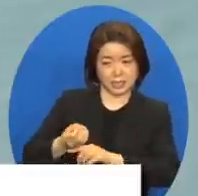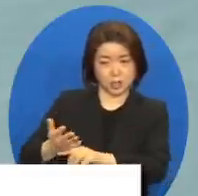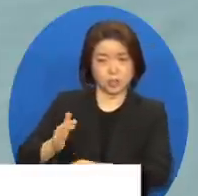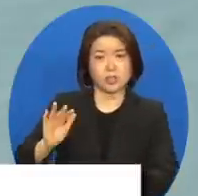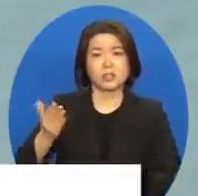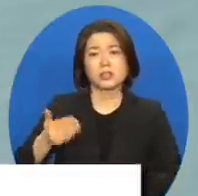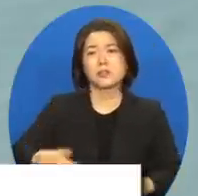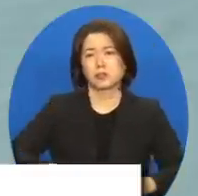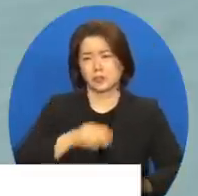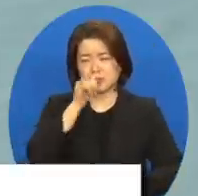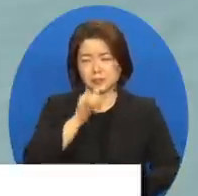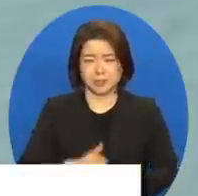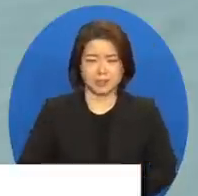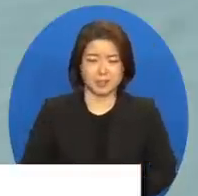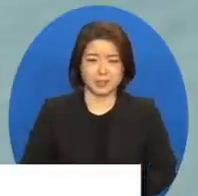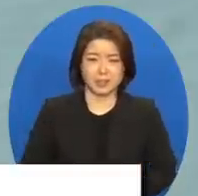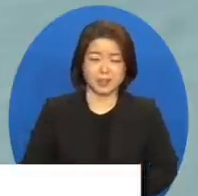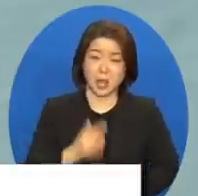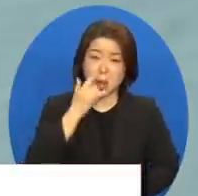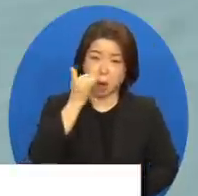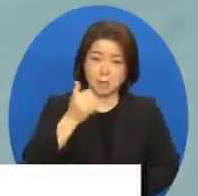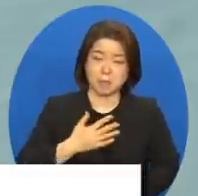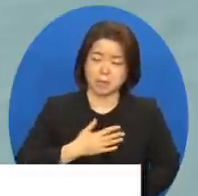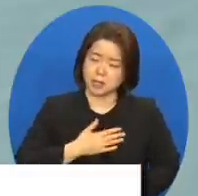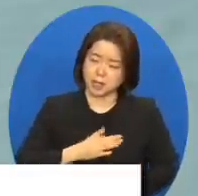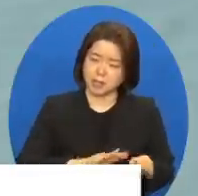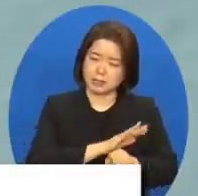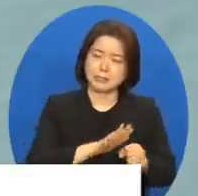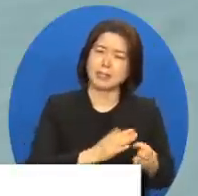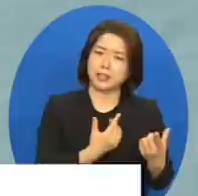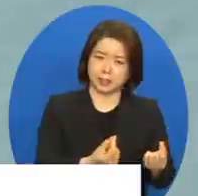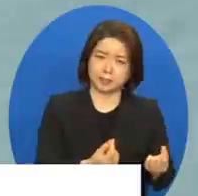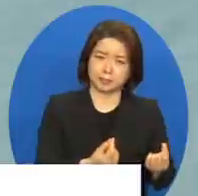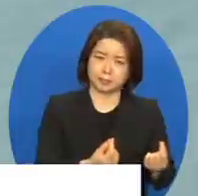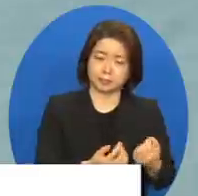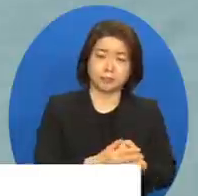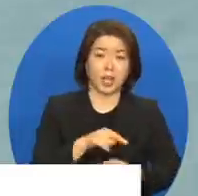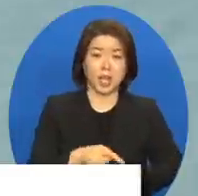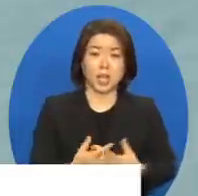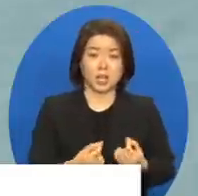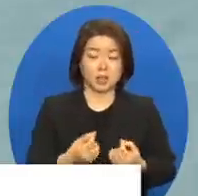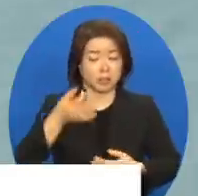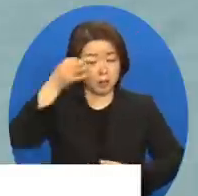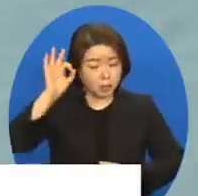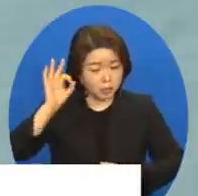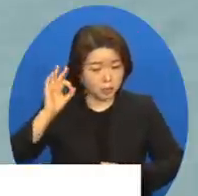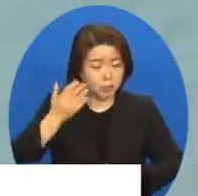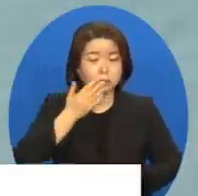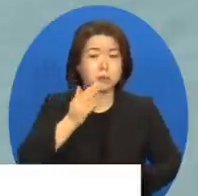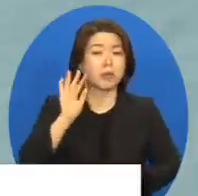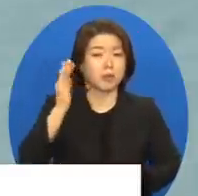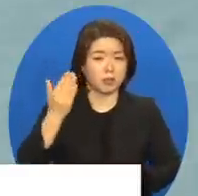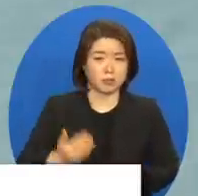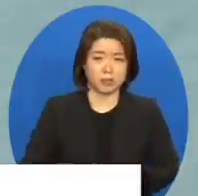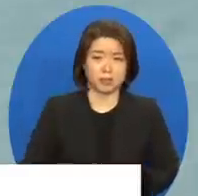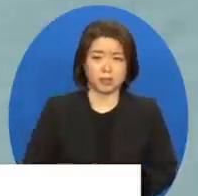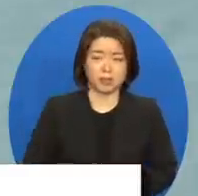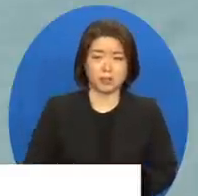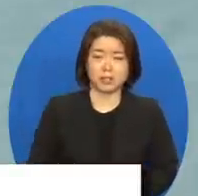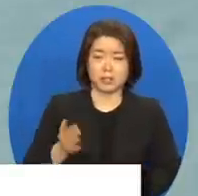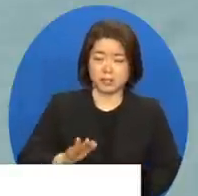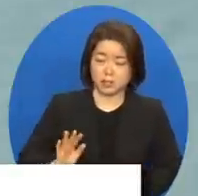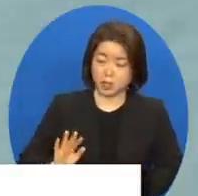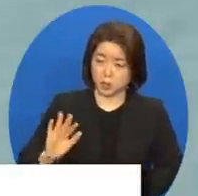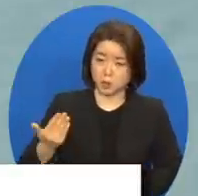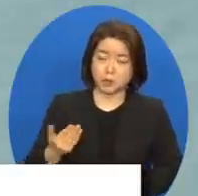합니다. 엄마 아빠는 나를 사랑하셨어. 이렇게라도 인정할 수 있어야 되잖아요. 요즘에